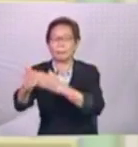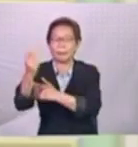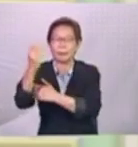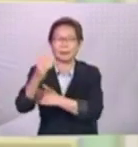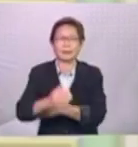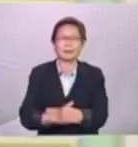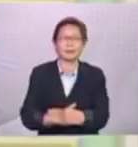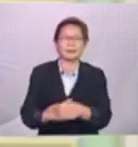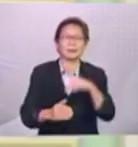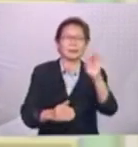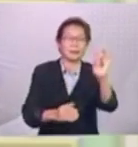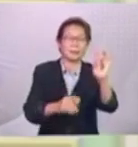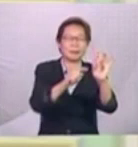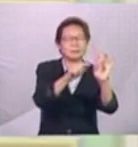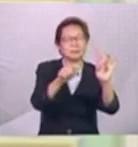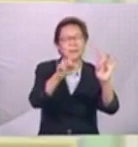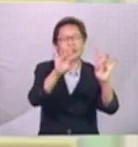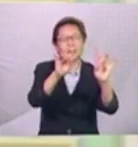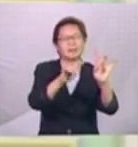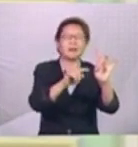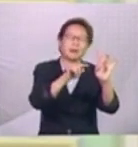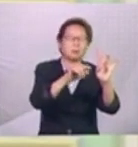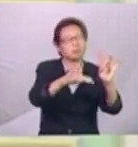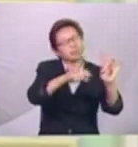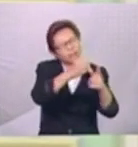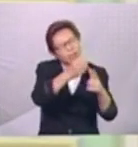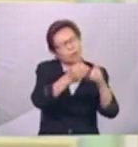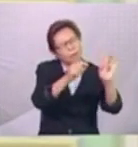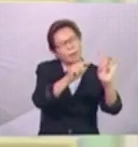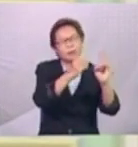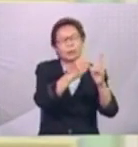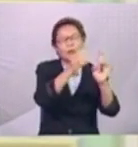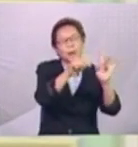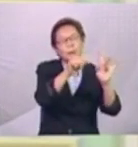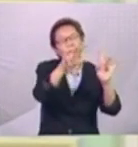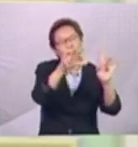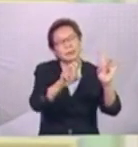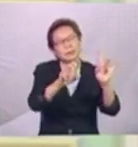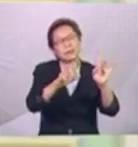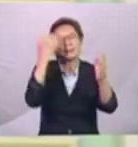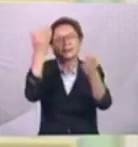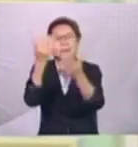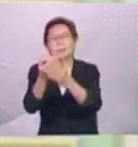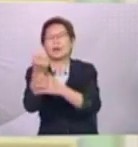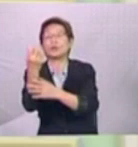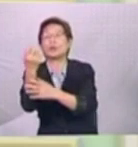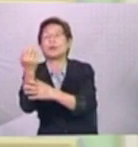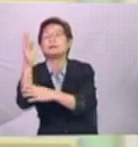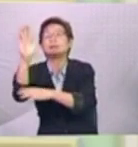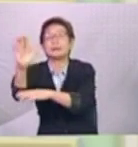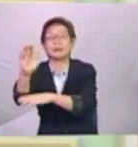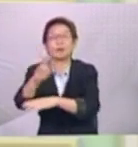08.00 atau lepas Tengah pagi hingga pukul sebelas ataupun 12 tengah hari yang beroperasi dua kali